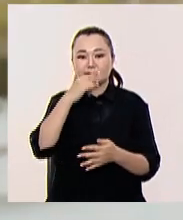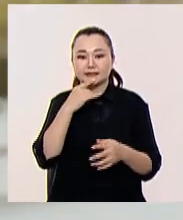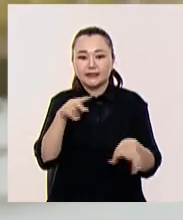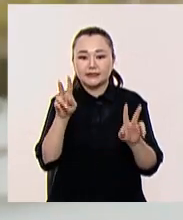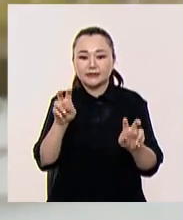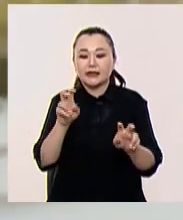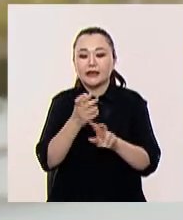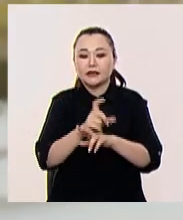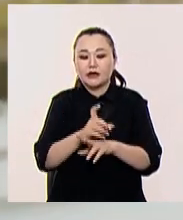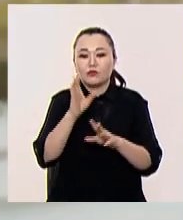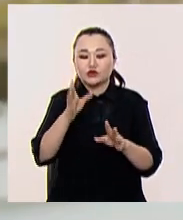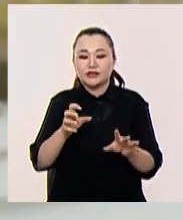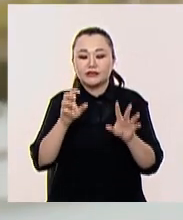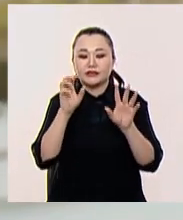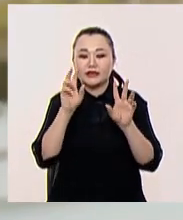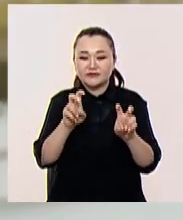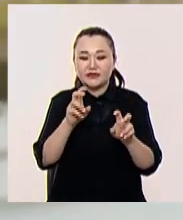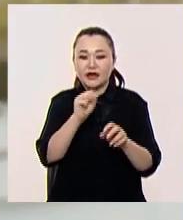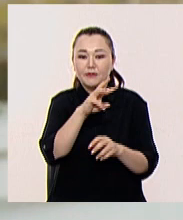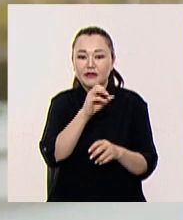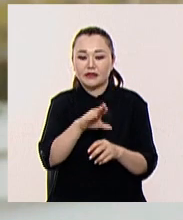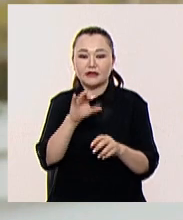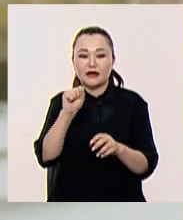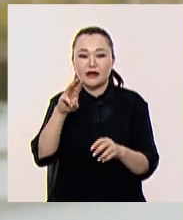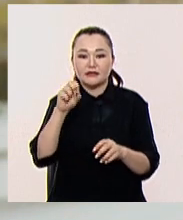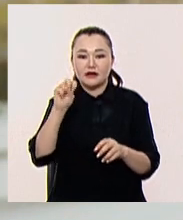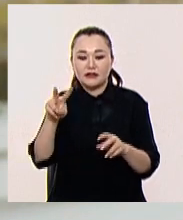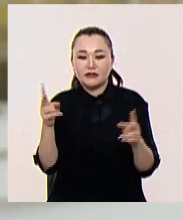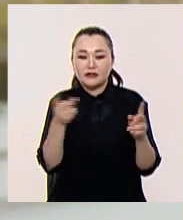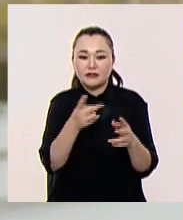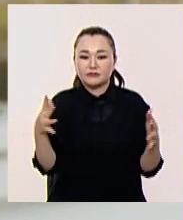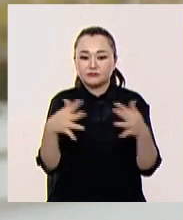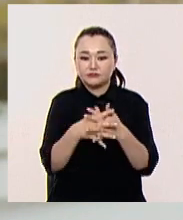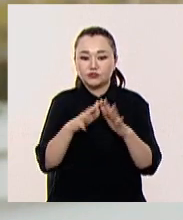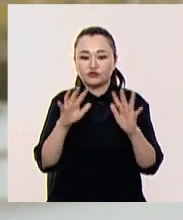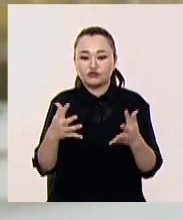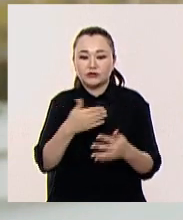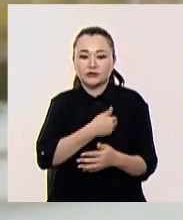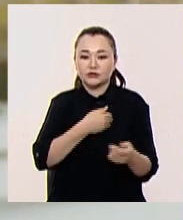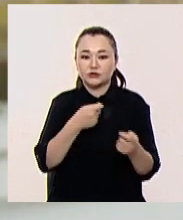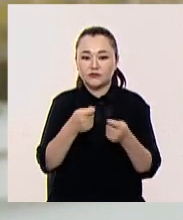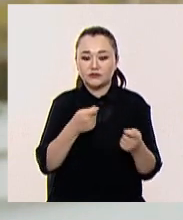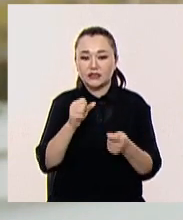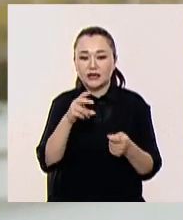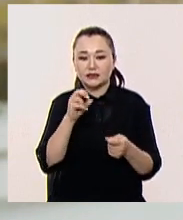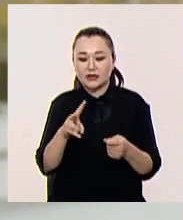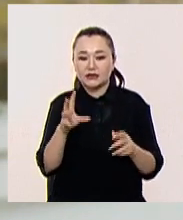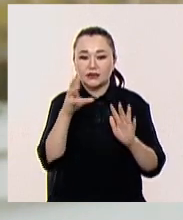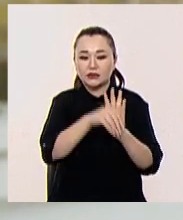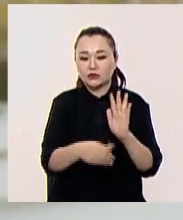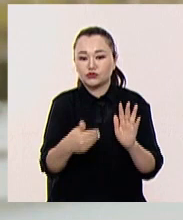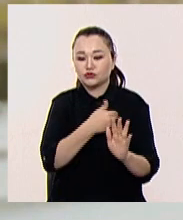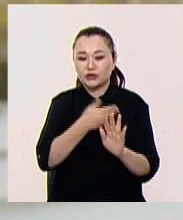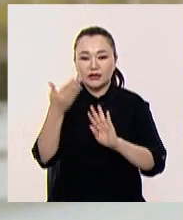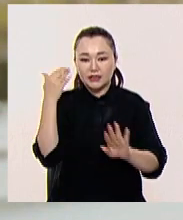одним событием можно назвать слияние «Аманата» с партией «Адал». Соединение произошло по инициативе руководства «Адала». Как говорилось ранее,